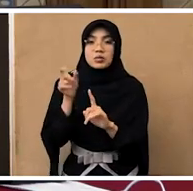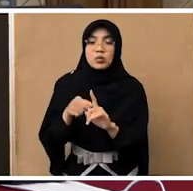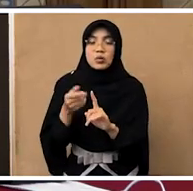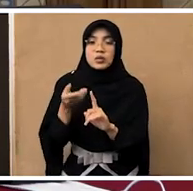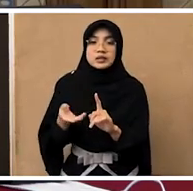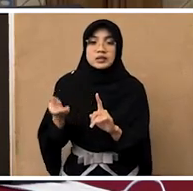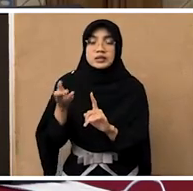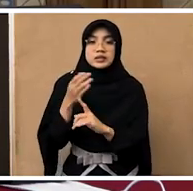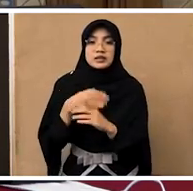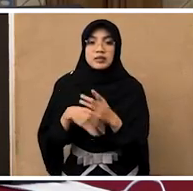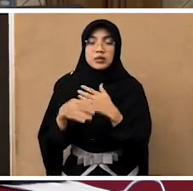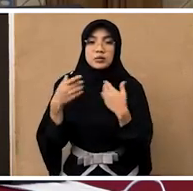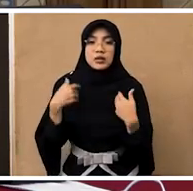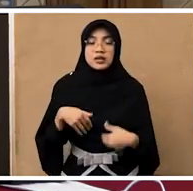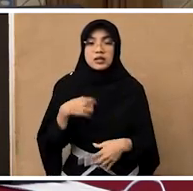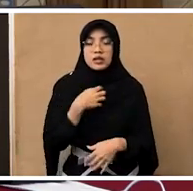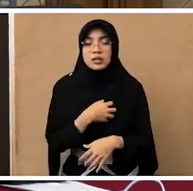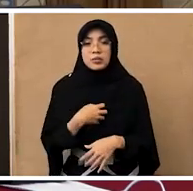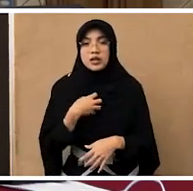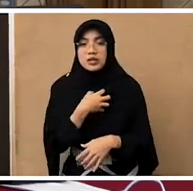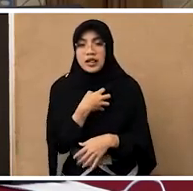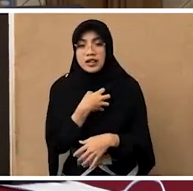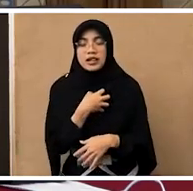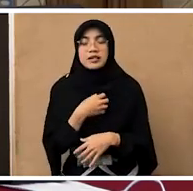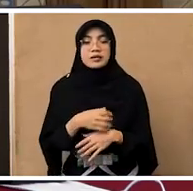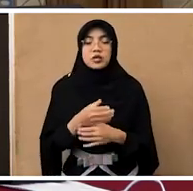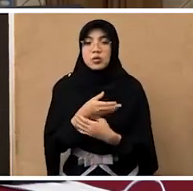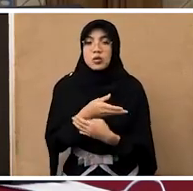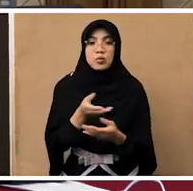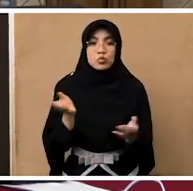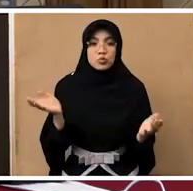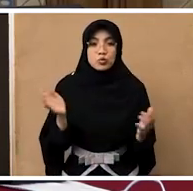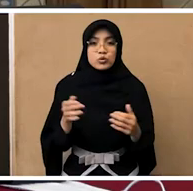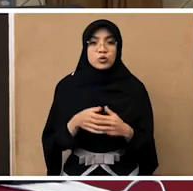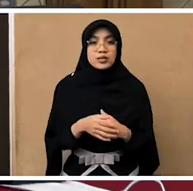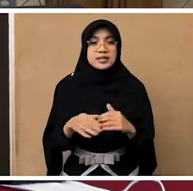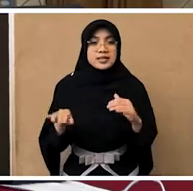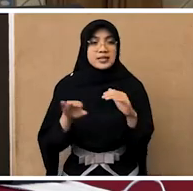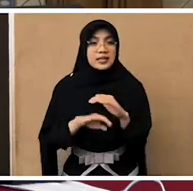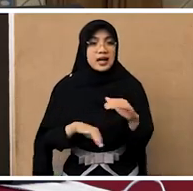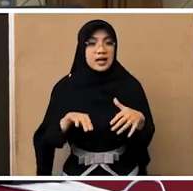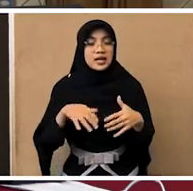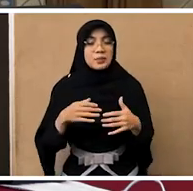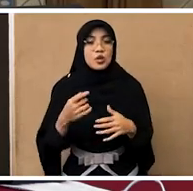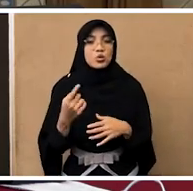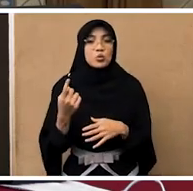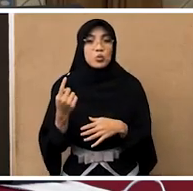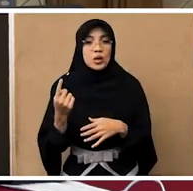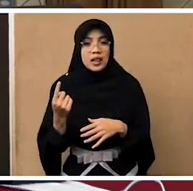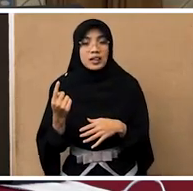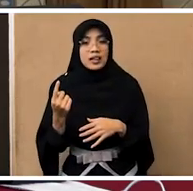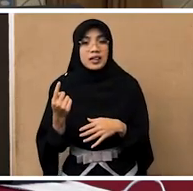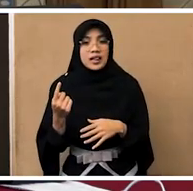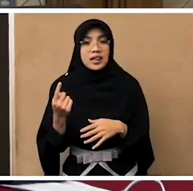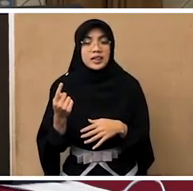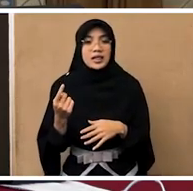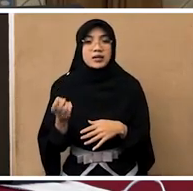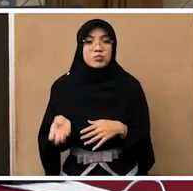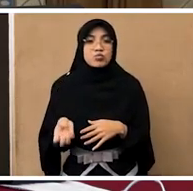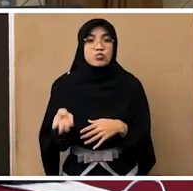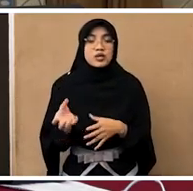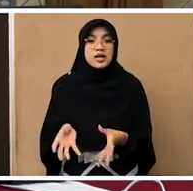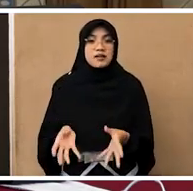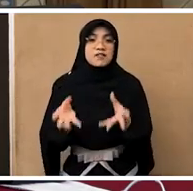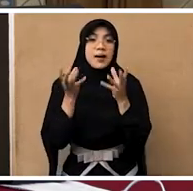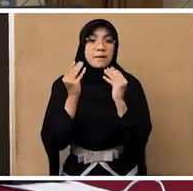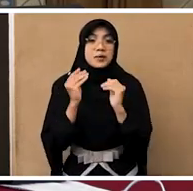pada kondisi fisik atau mental kondisi disabilitas atau apapun gitu ya Nah standarnya jadi tunggal dan mudah lebih